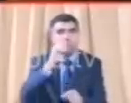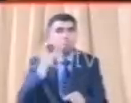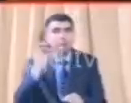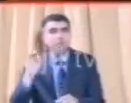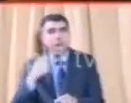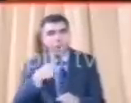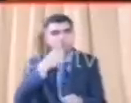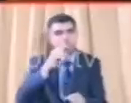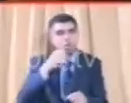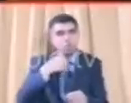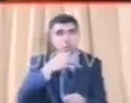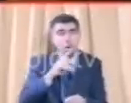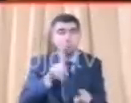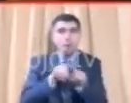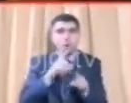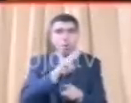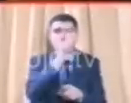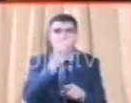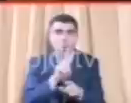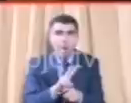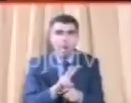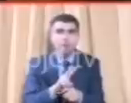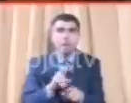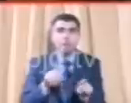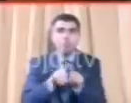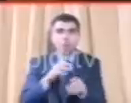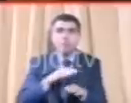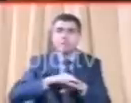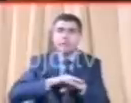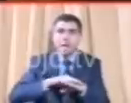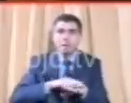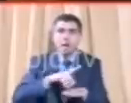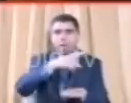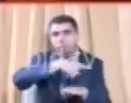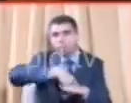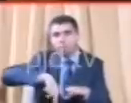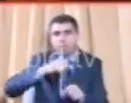اولا كاين اسئله اللي ولات كتطرح بصيغه السياسه العامه من قبيل